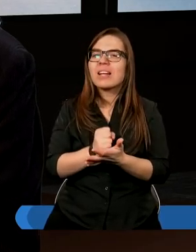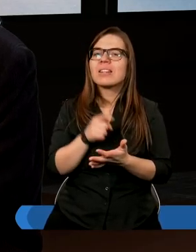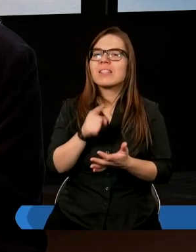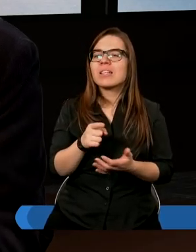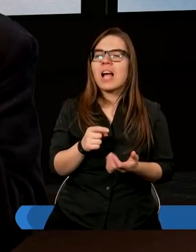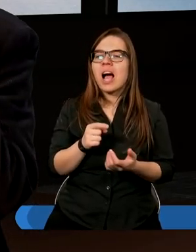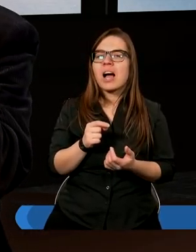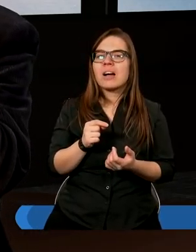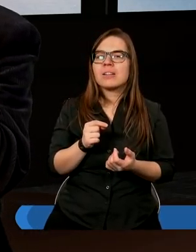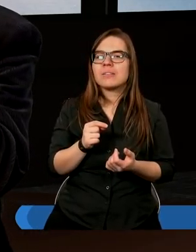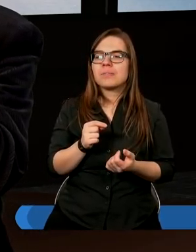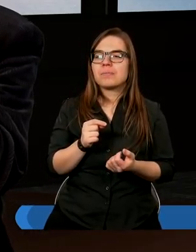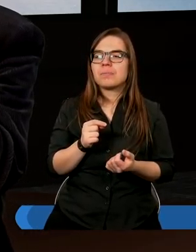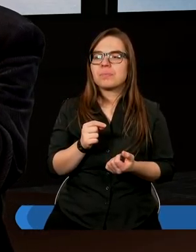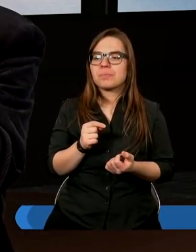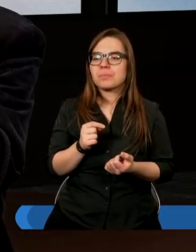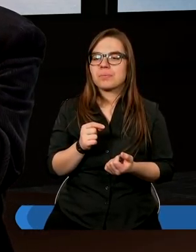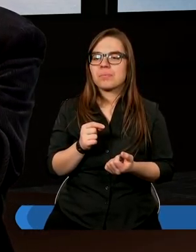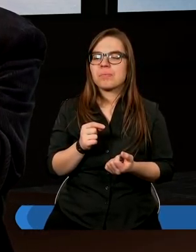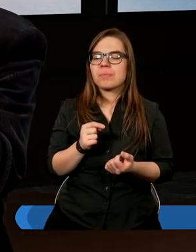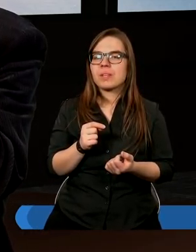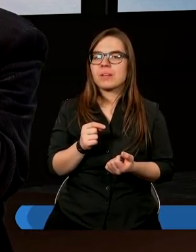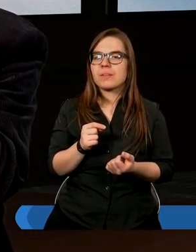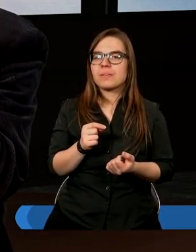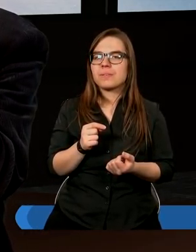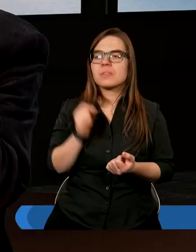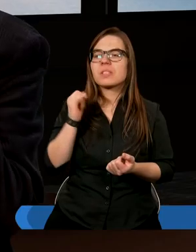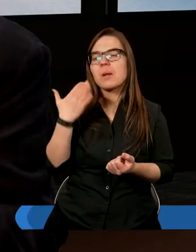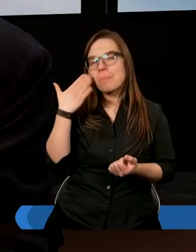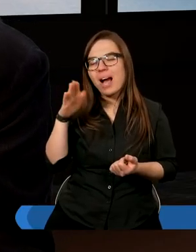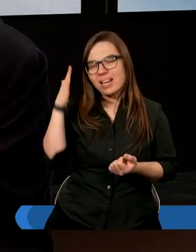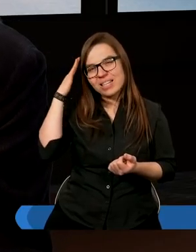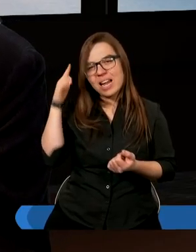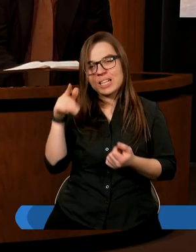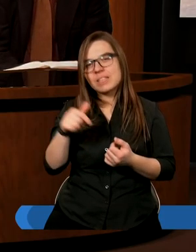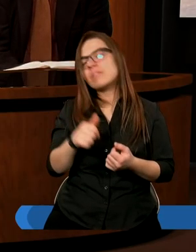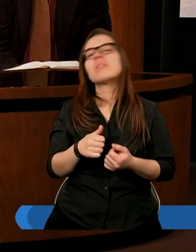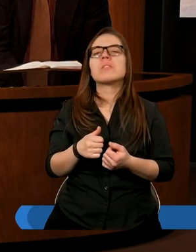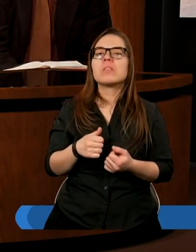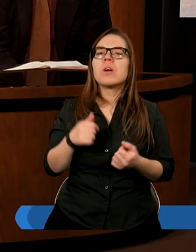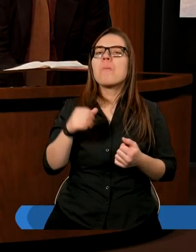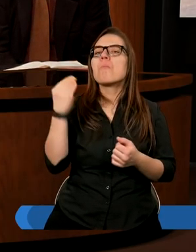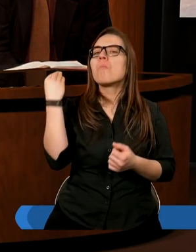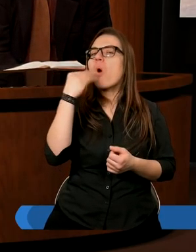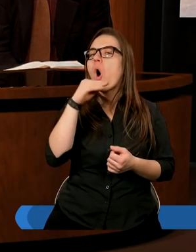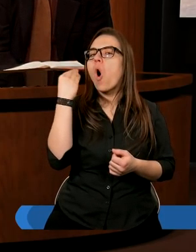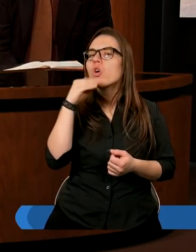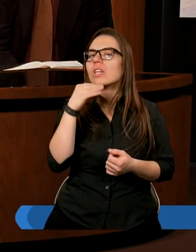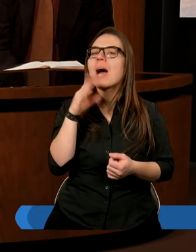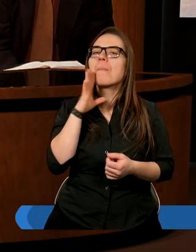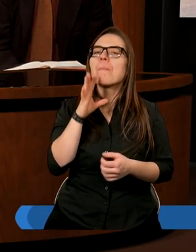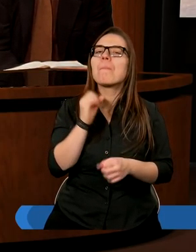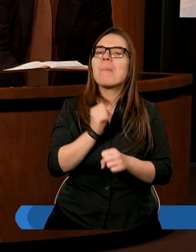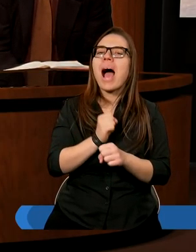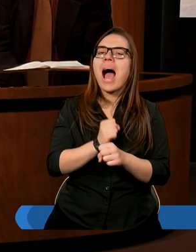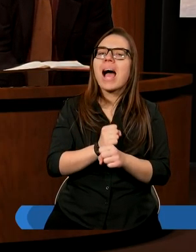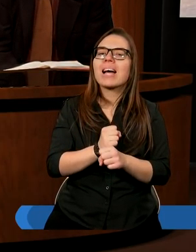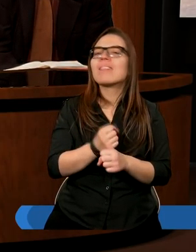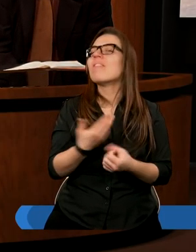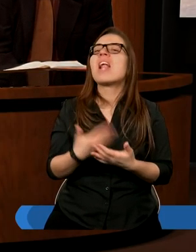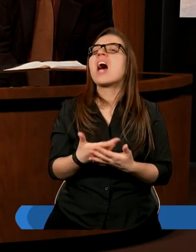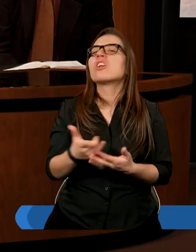zresztą jeden z wielu ale ten jest najbardziej znany Morze Martwe dlaczego ono jest